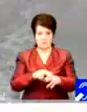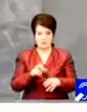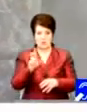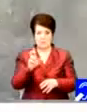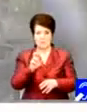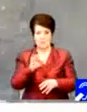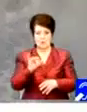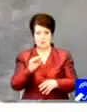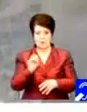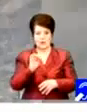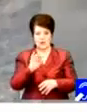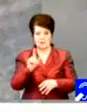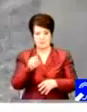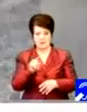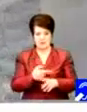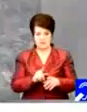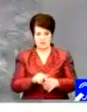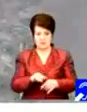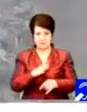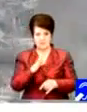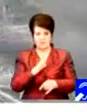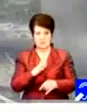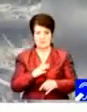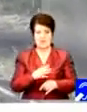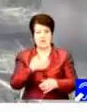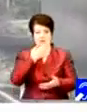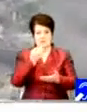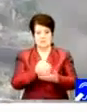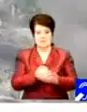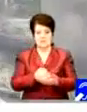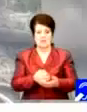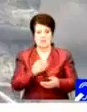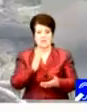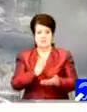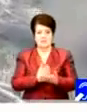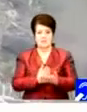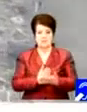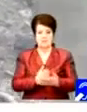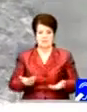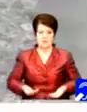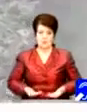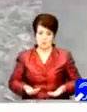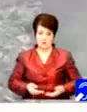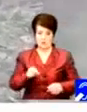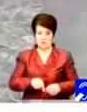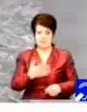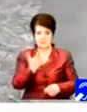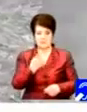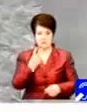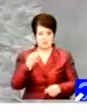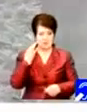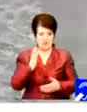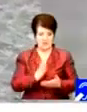s-a autosesizat pe marginea acestui caz și a stabilit că făptașul are 52 de ani și este locuitor al municipiului Chișinău. Pe numele